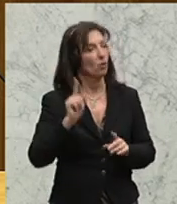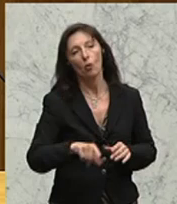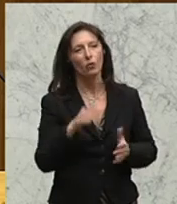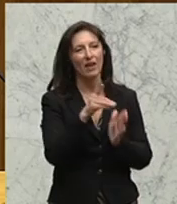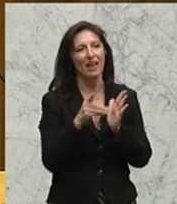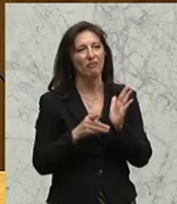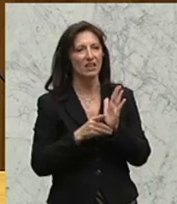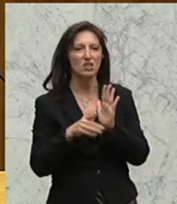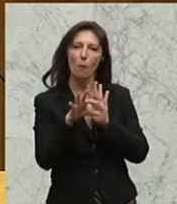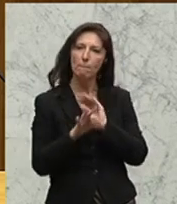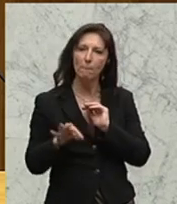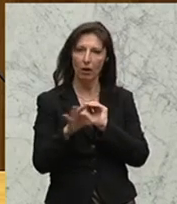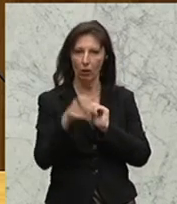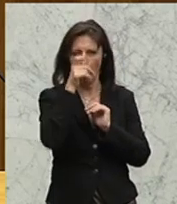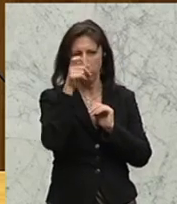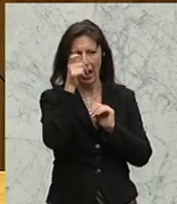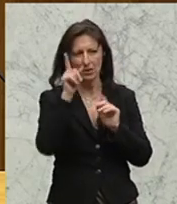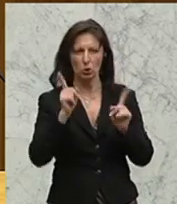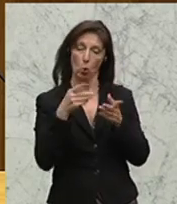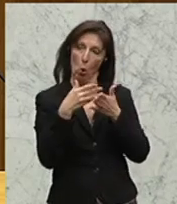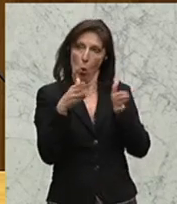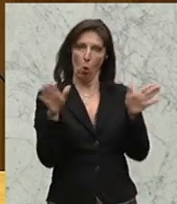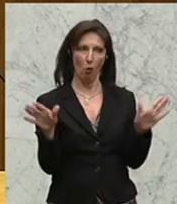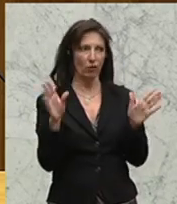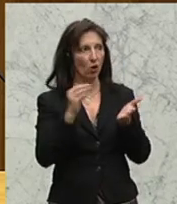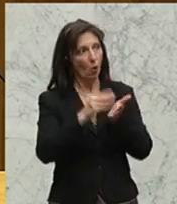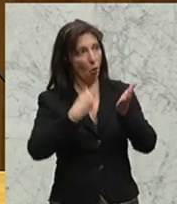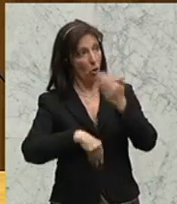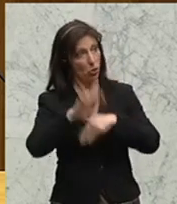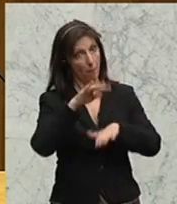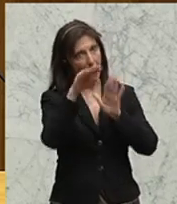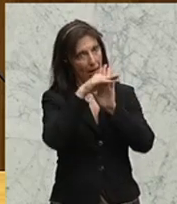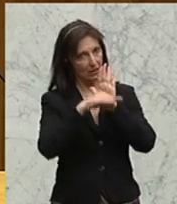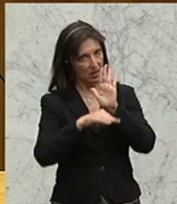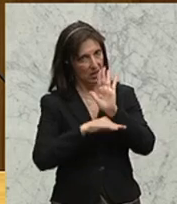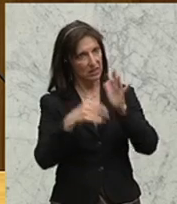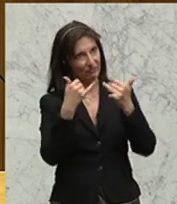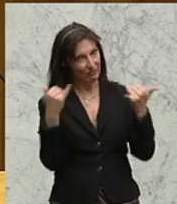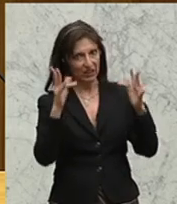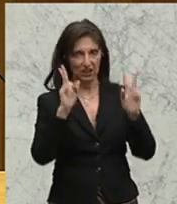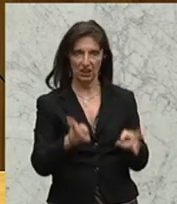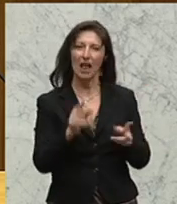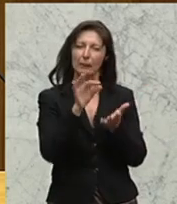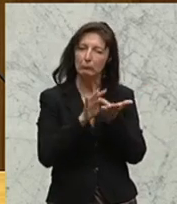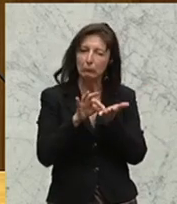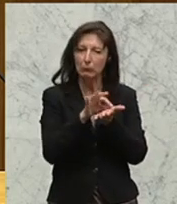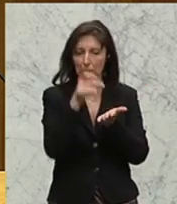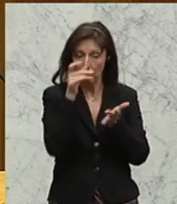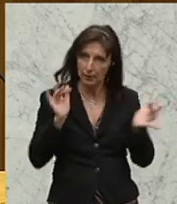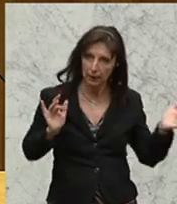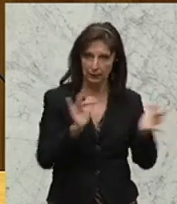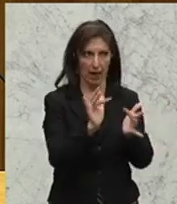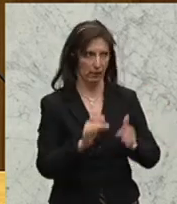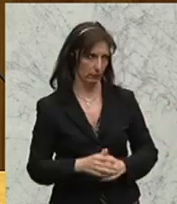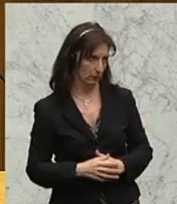sollte möglichst breit gefasst werden und weitere legislative Schritte gegen die Mikroplastikverschmutzung unterstützen.